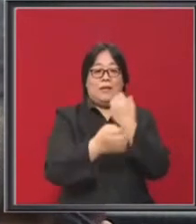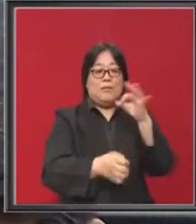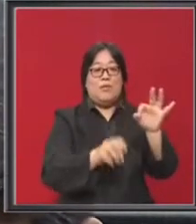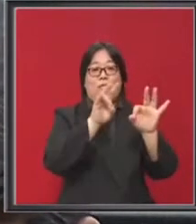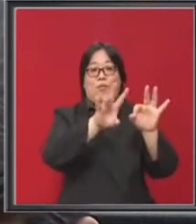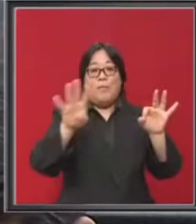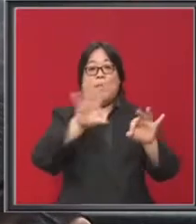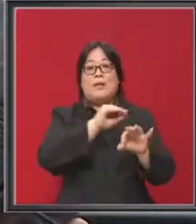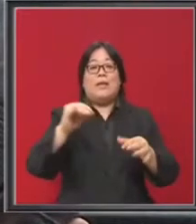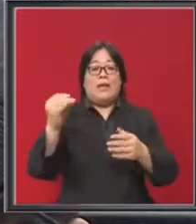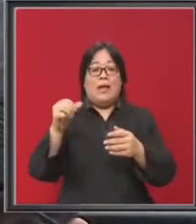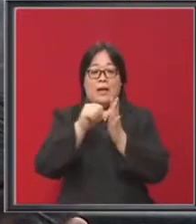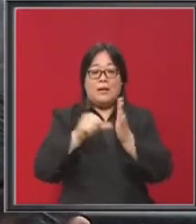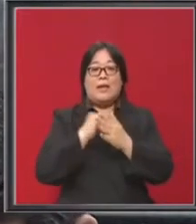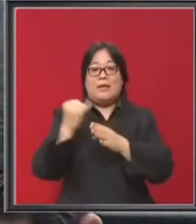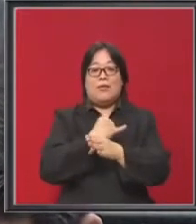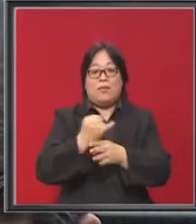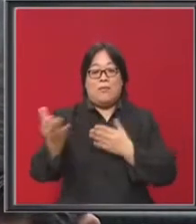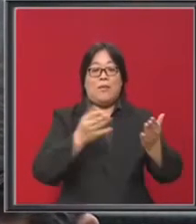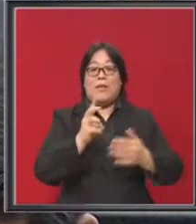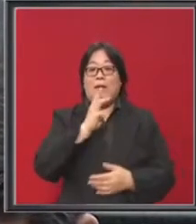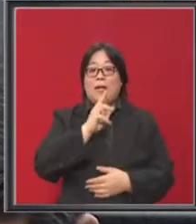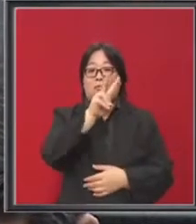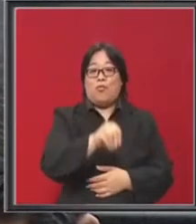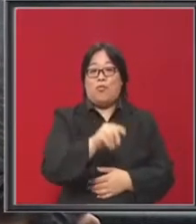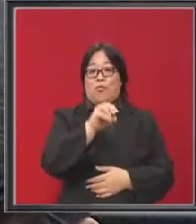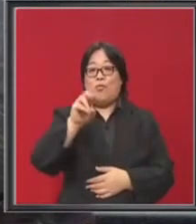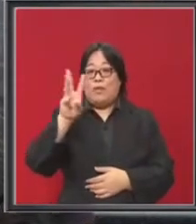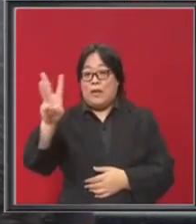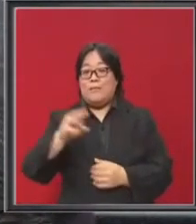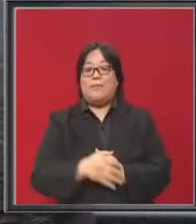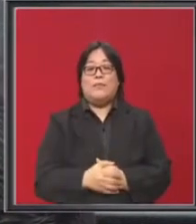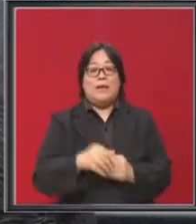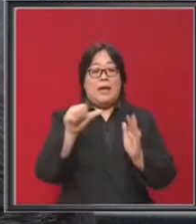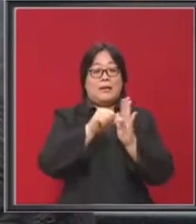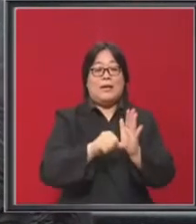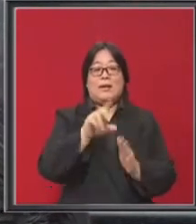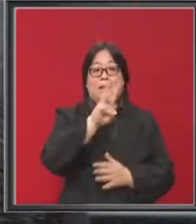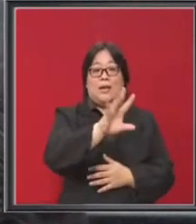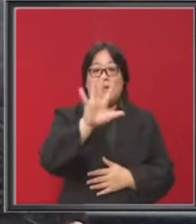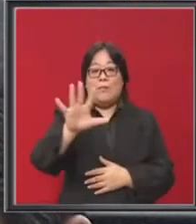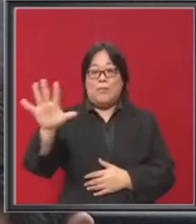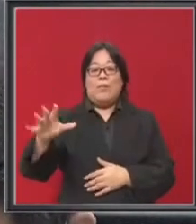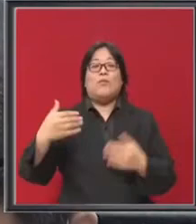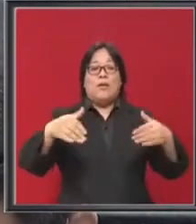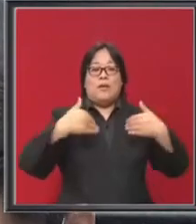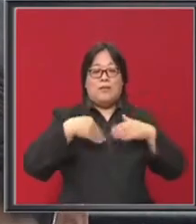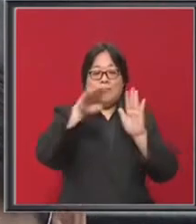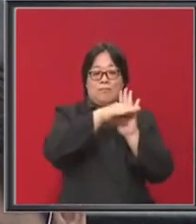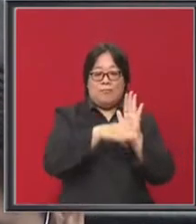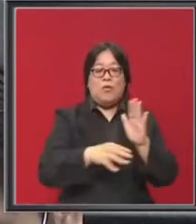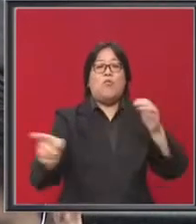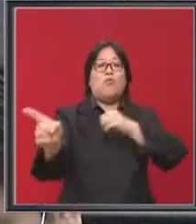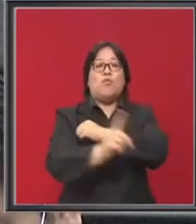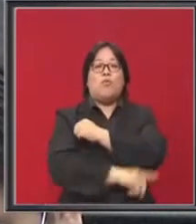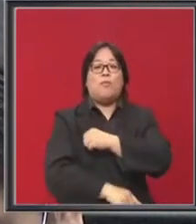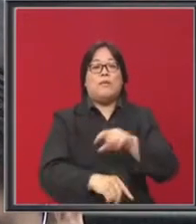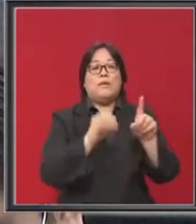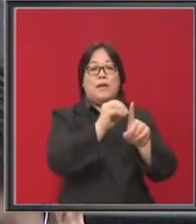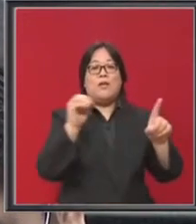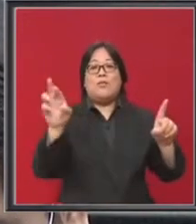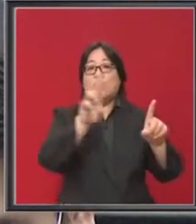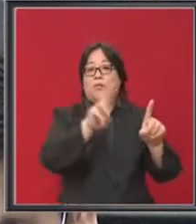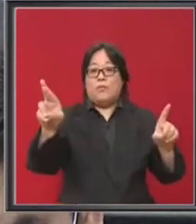1134 danakta industri penghematan ae200 6 yang akan 654 untuk kan hukuman sebanyak